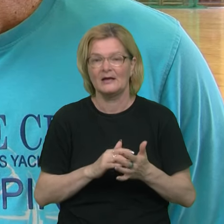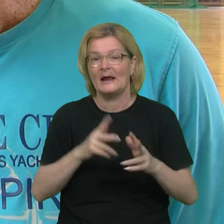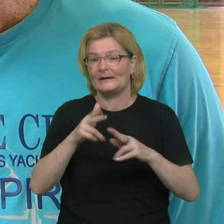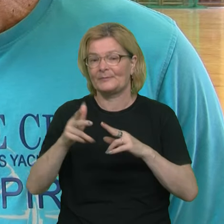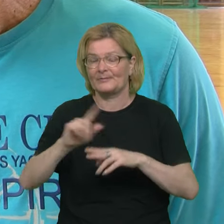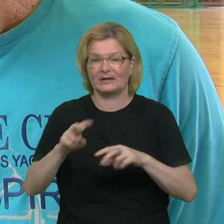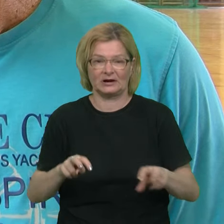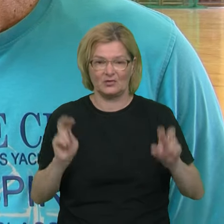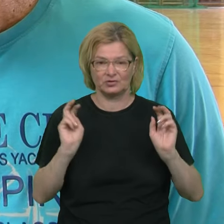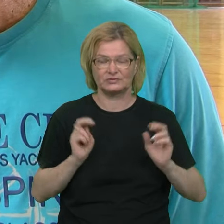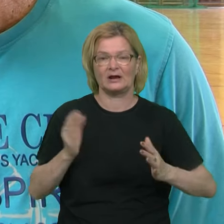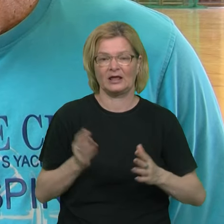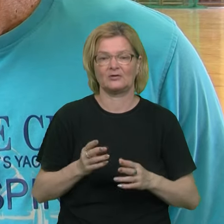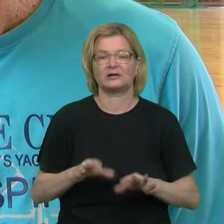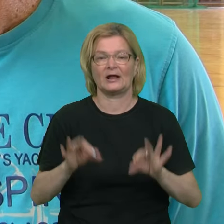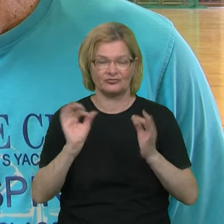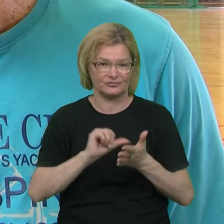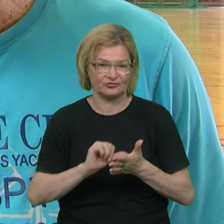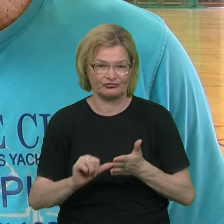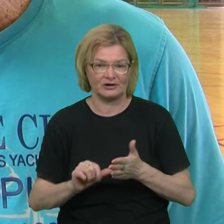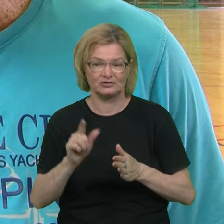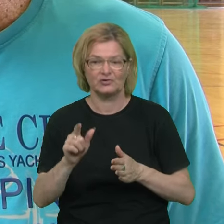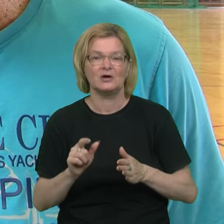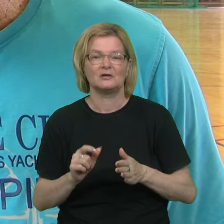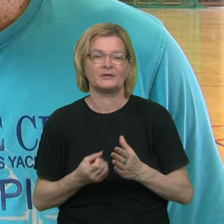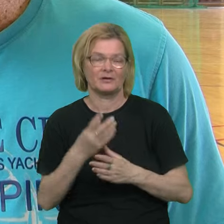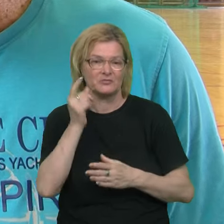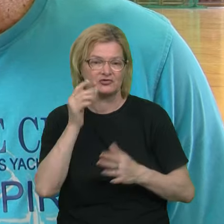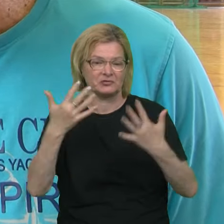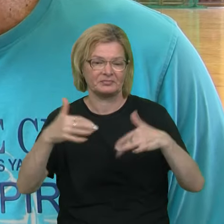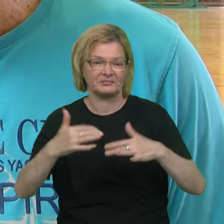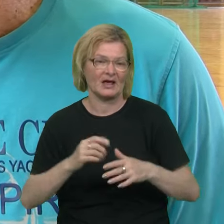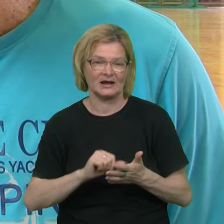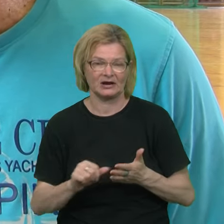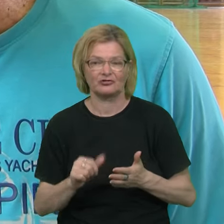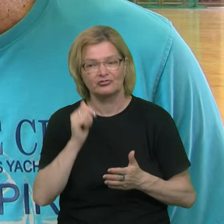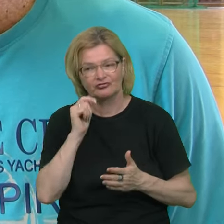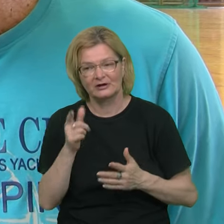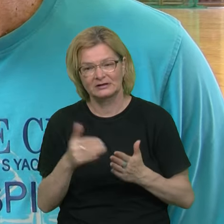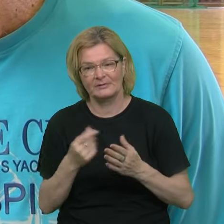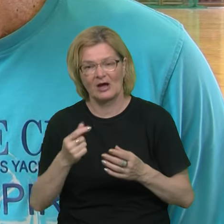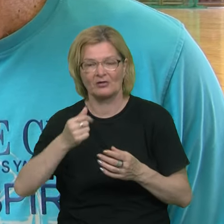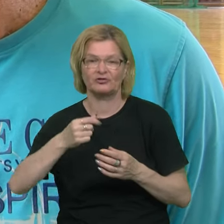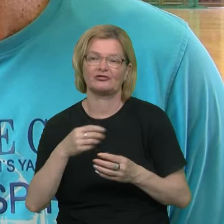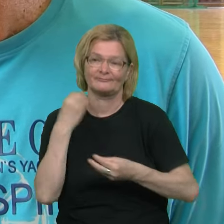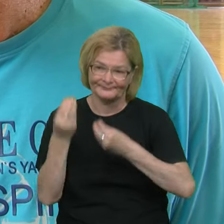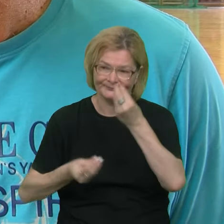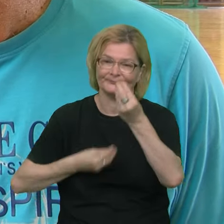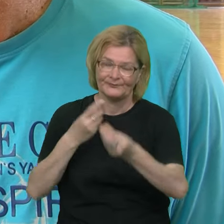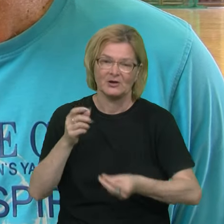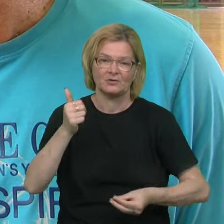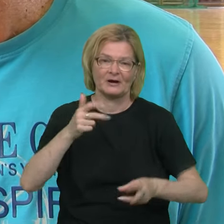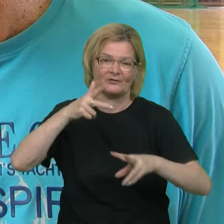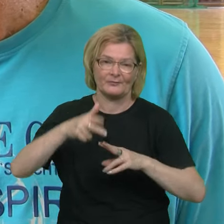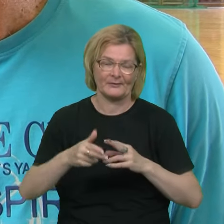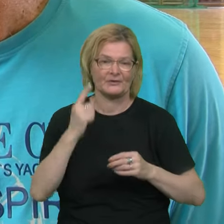ciljeva na prepreke da ne odustaju, nego da nađemo rješenje da tu prepreku prijeđemo. Kod muški to automatizmom ide. Kod žena treba malo ubjeđivanja